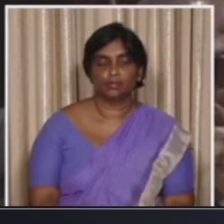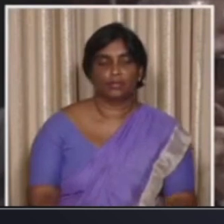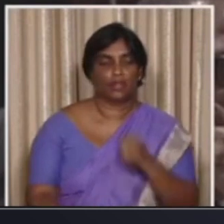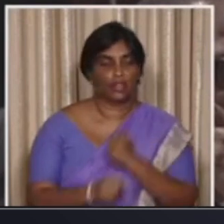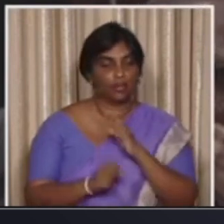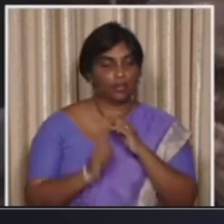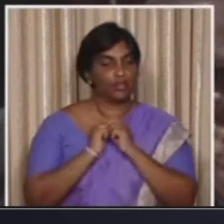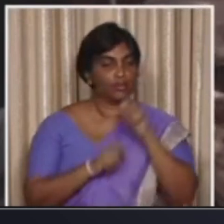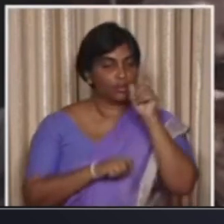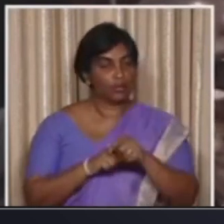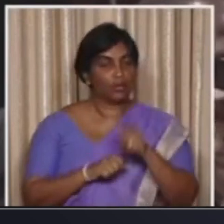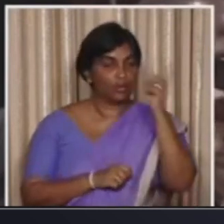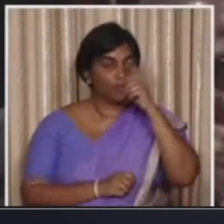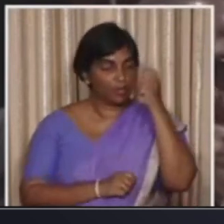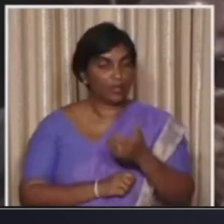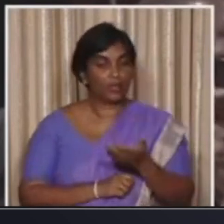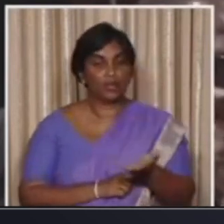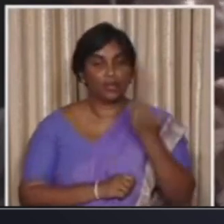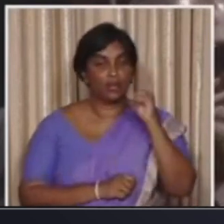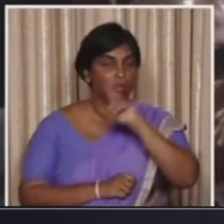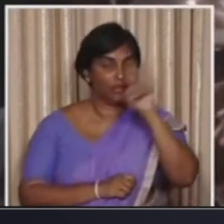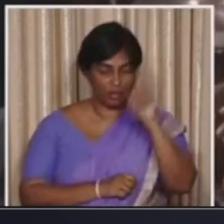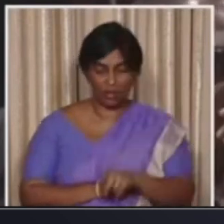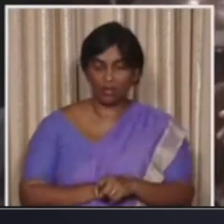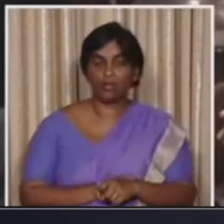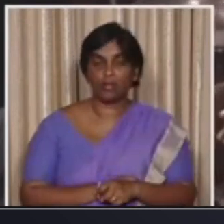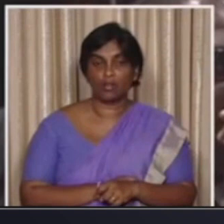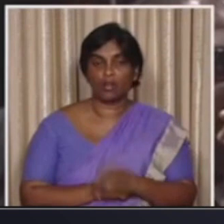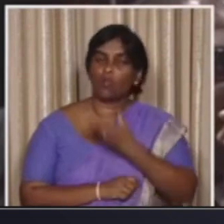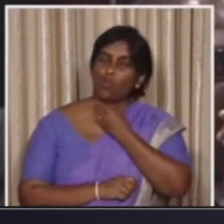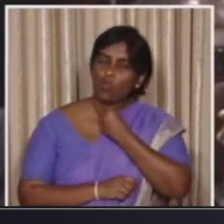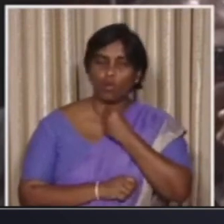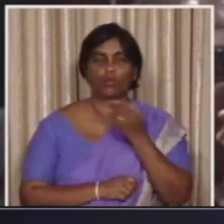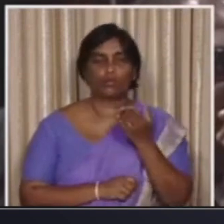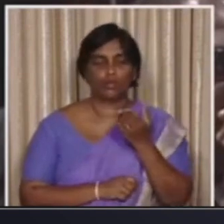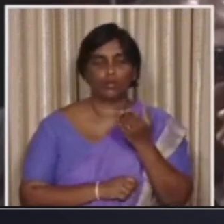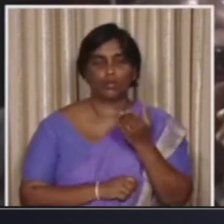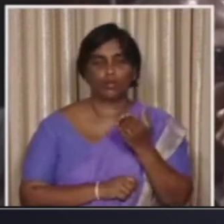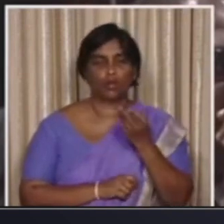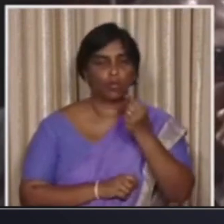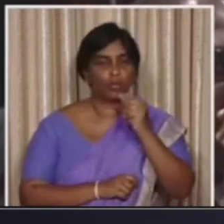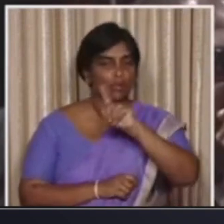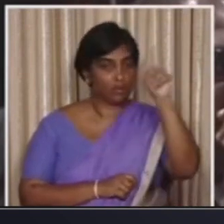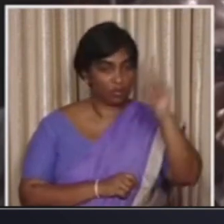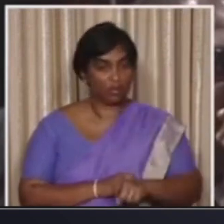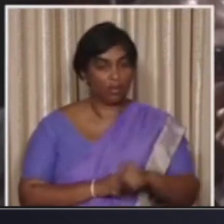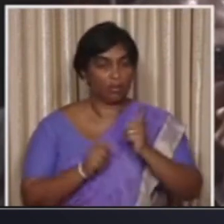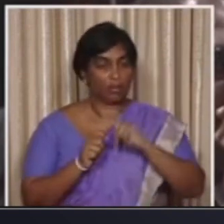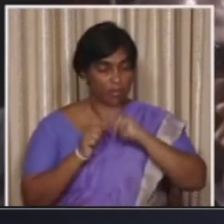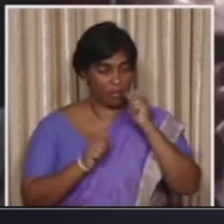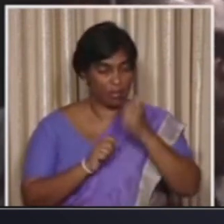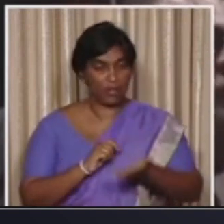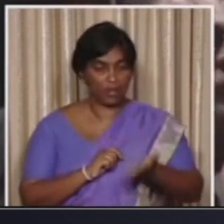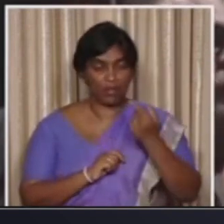රාජ්‍යංශ සේවකයන්ගේ වැටුප් වැඩි කරනවා රුපියල් 10000 කියලා අමූලික බොරුවක් රුපියල් 10000කින් මේ දීමනාව වැඩි